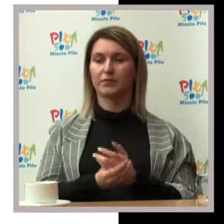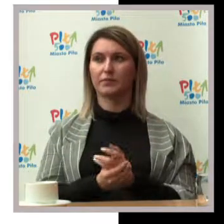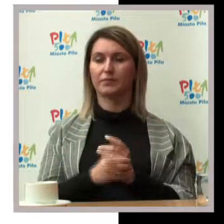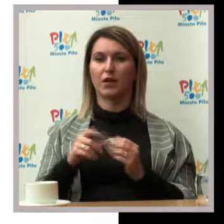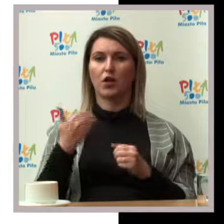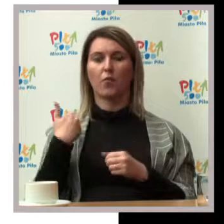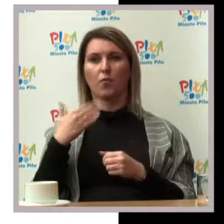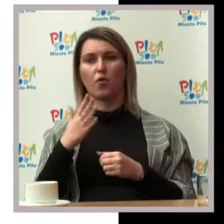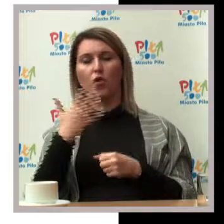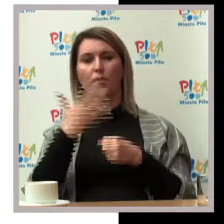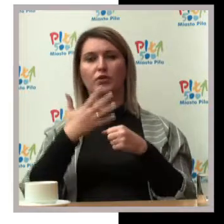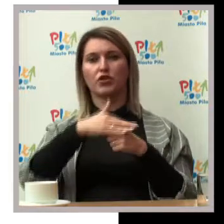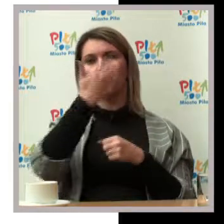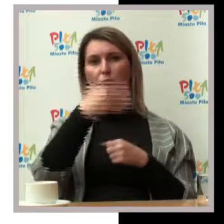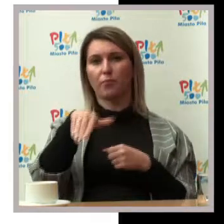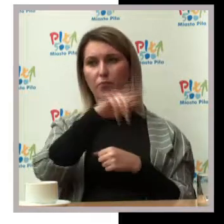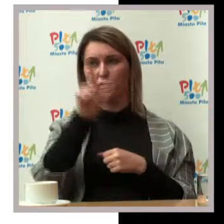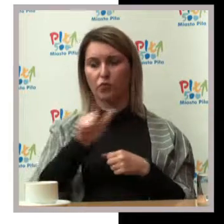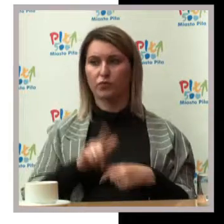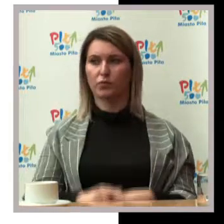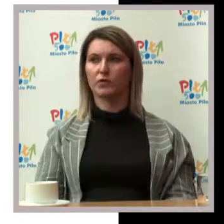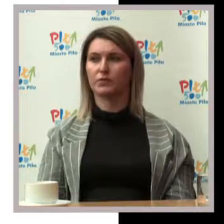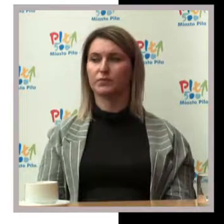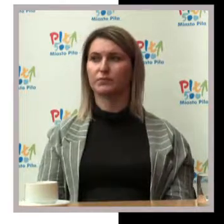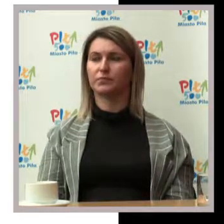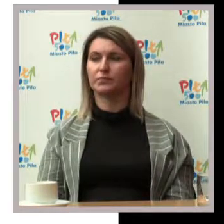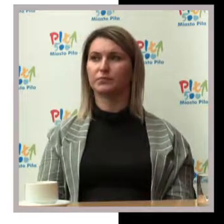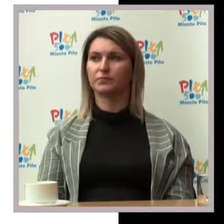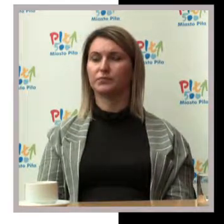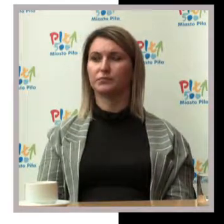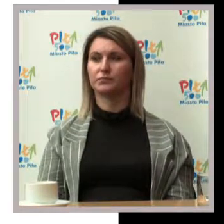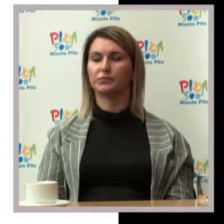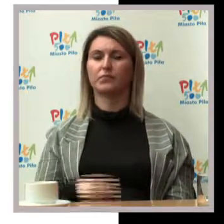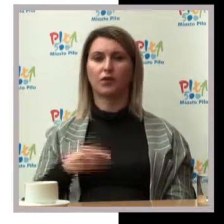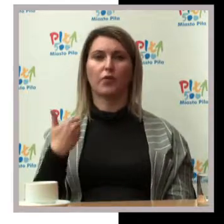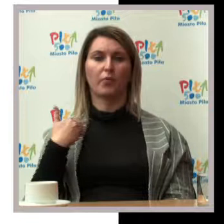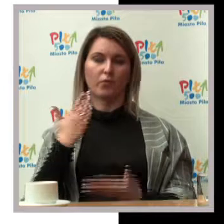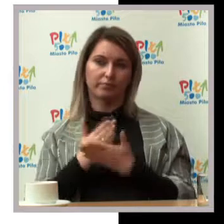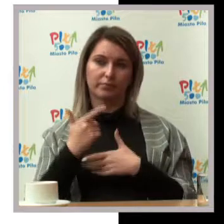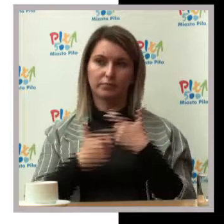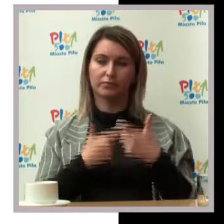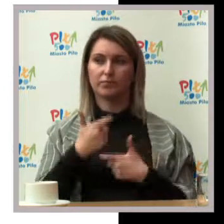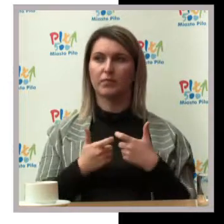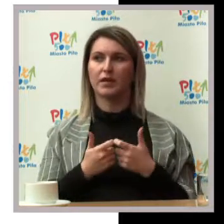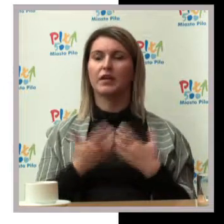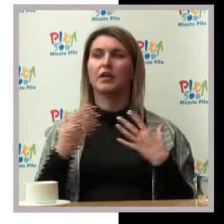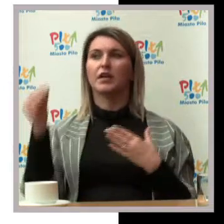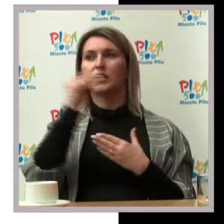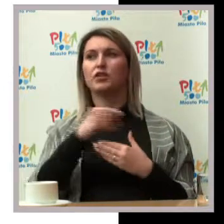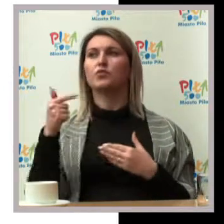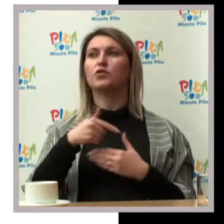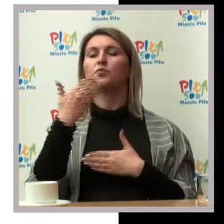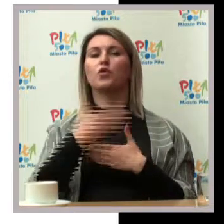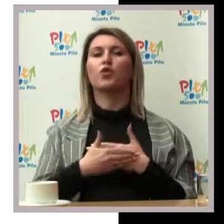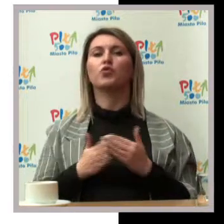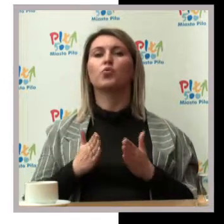na poziomie 50 milionów złotych i w głównej mierze zostały już zrealizowane. Pozostało nam dokończenie ulicy Wawelskiej,